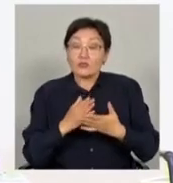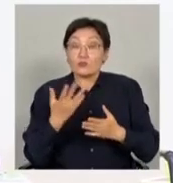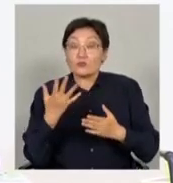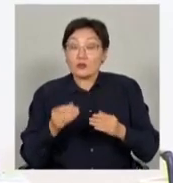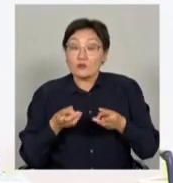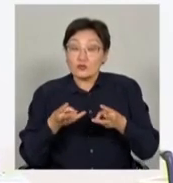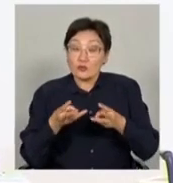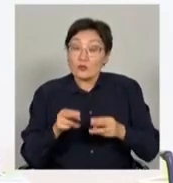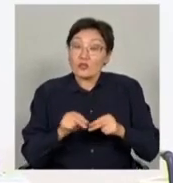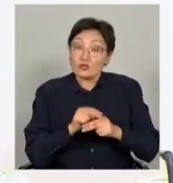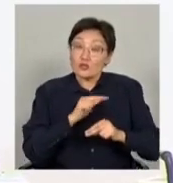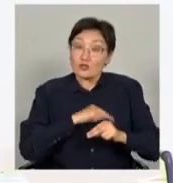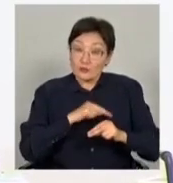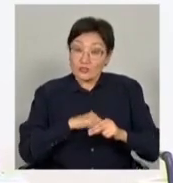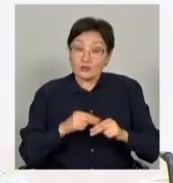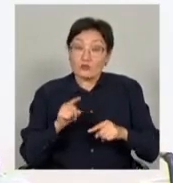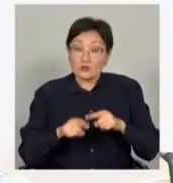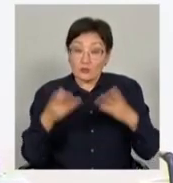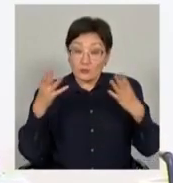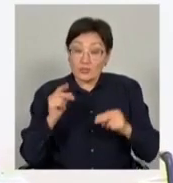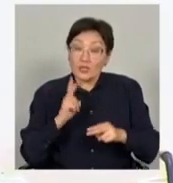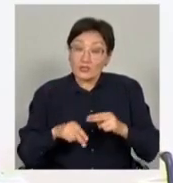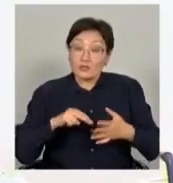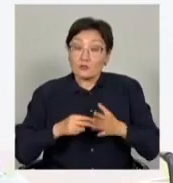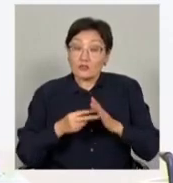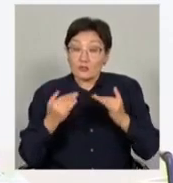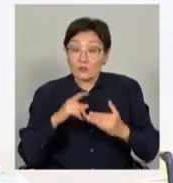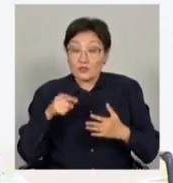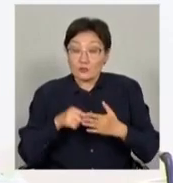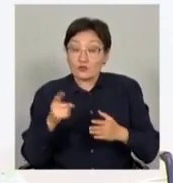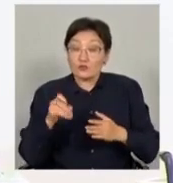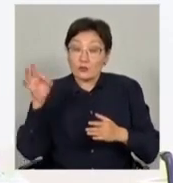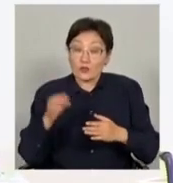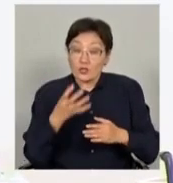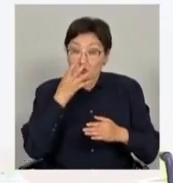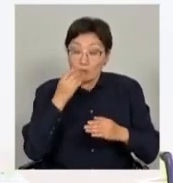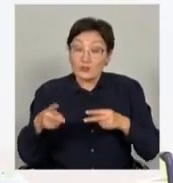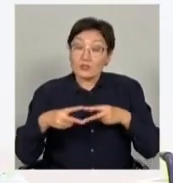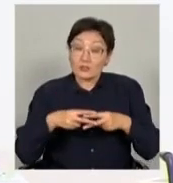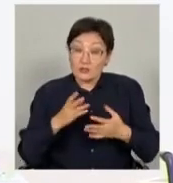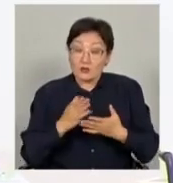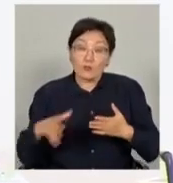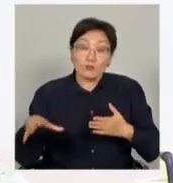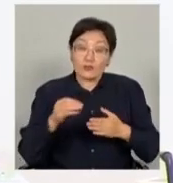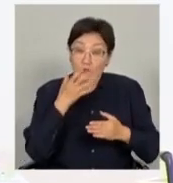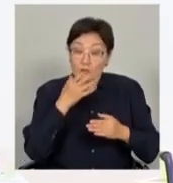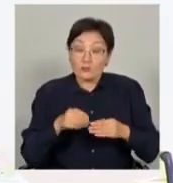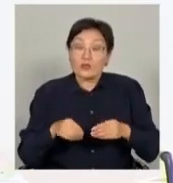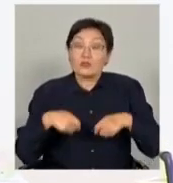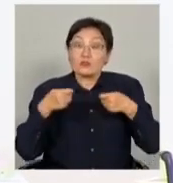5 қазандықты жөндеу жұмыстары таяу күндері аяқталады. Қазір қала 100% жылуға қосылған. Бәрі жылу